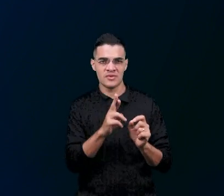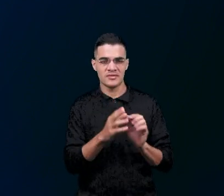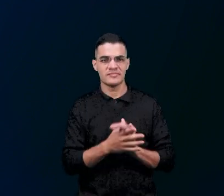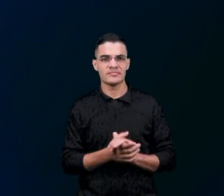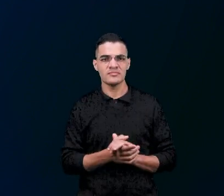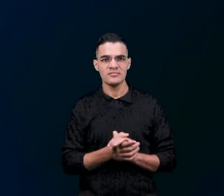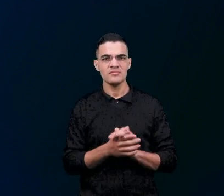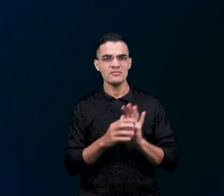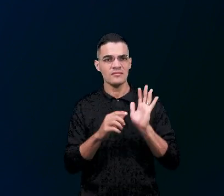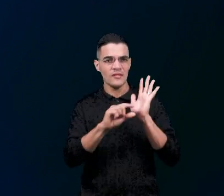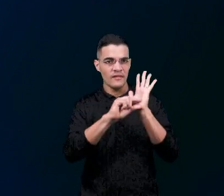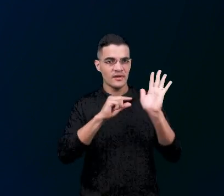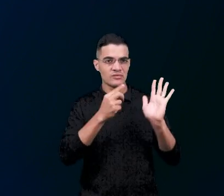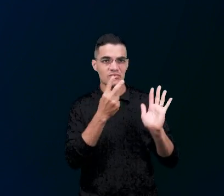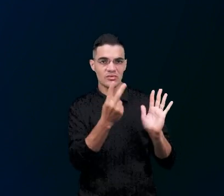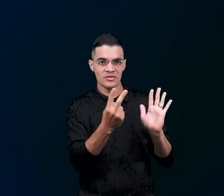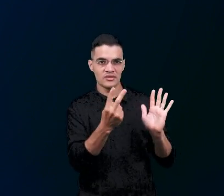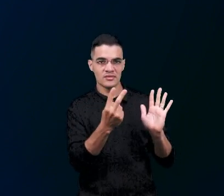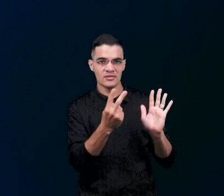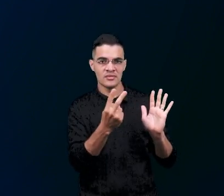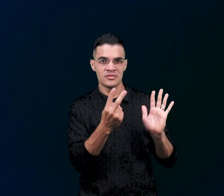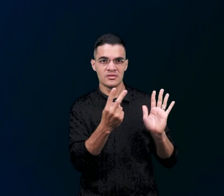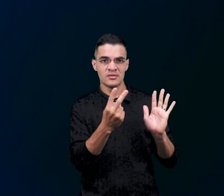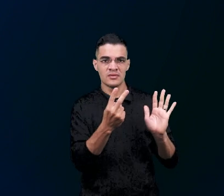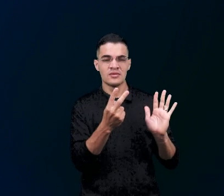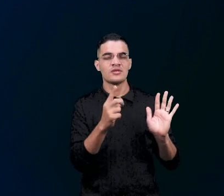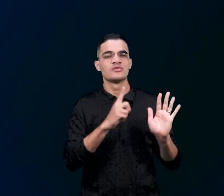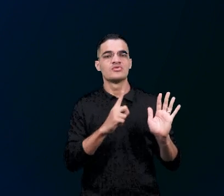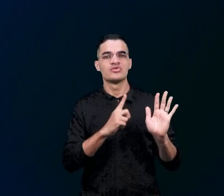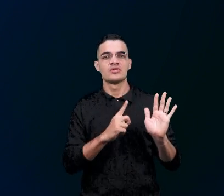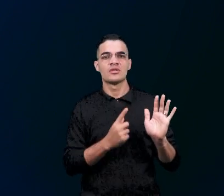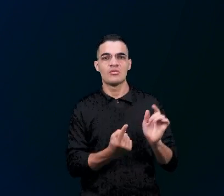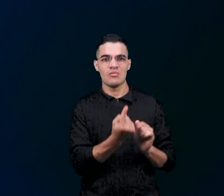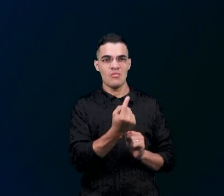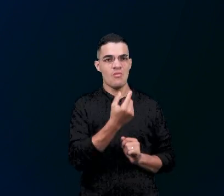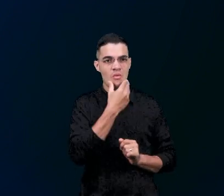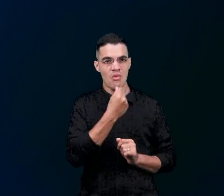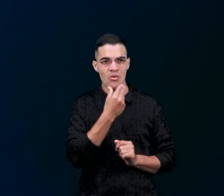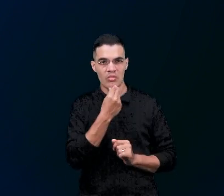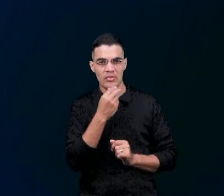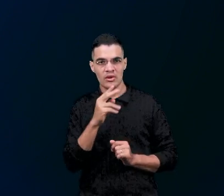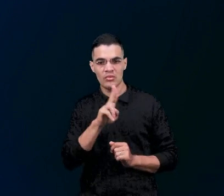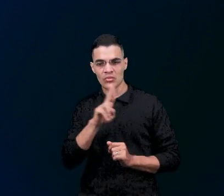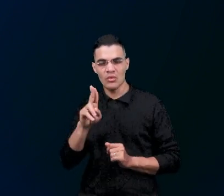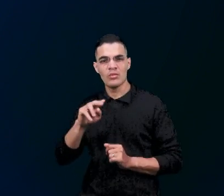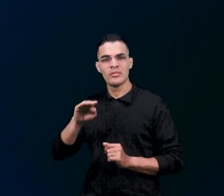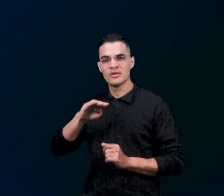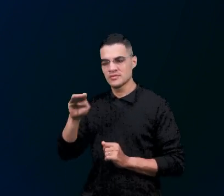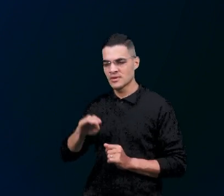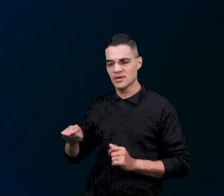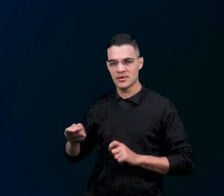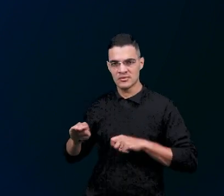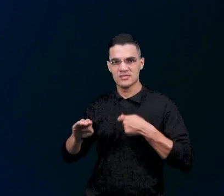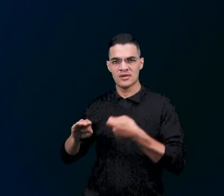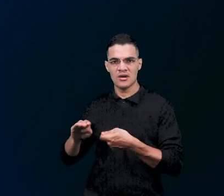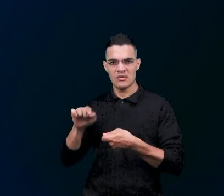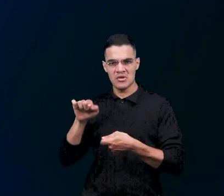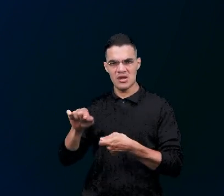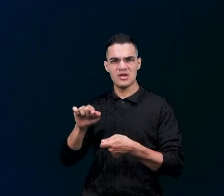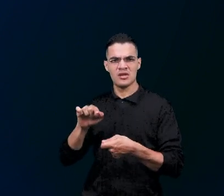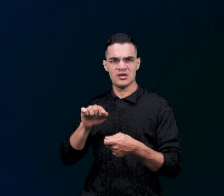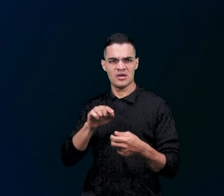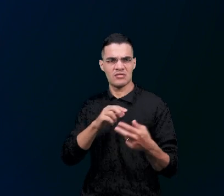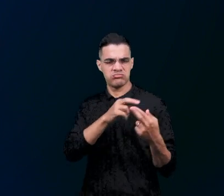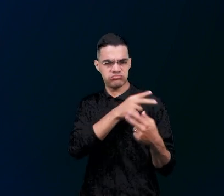faits historiques au verset 2 qui dit et voici, il y avait un homme appelé Zachée, il était un chef